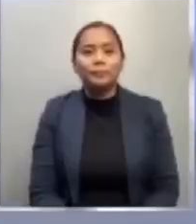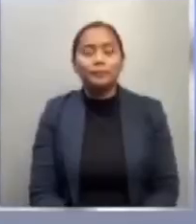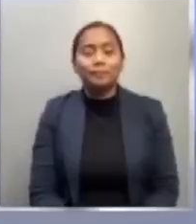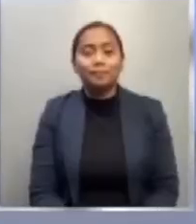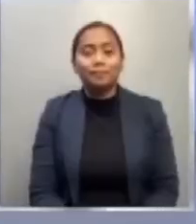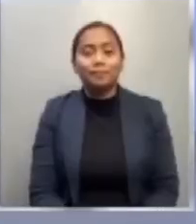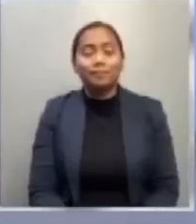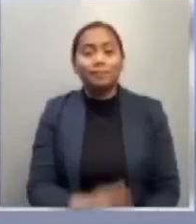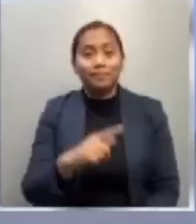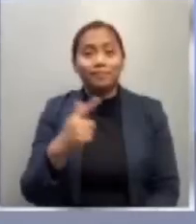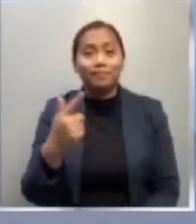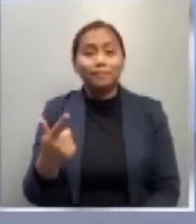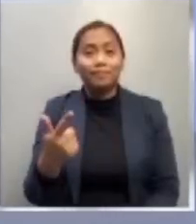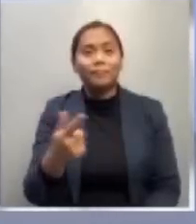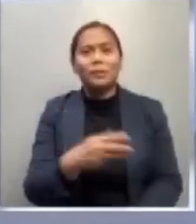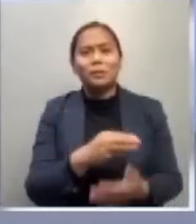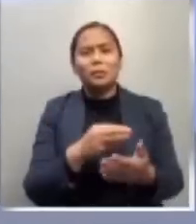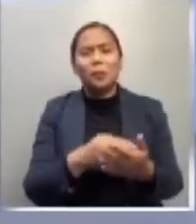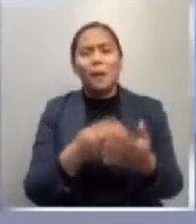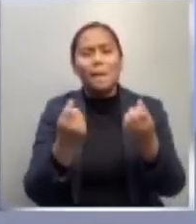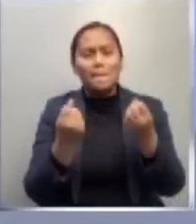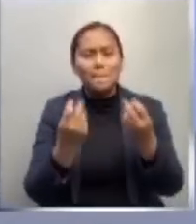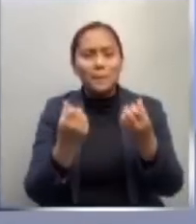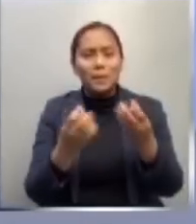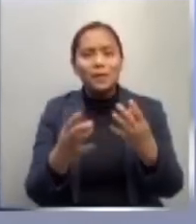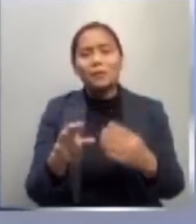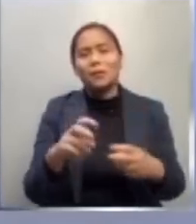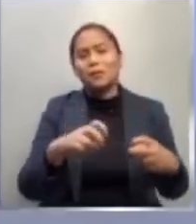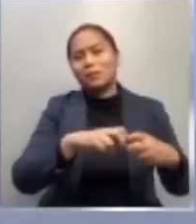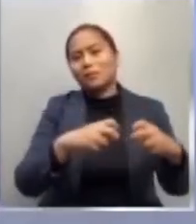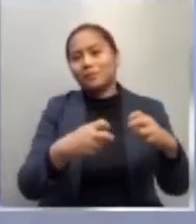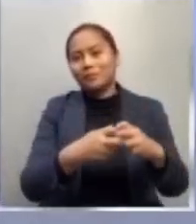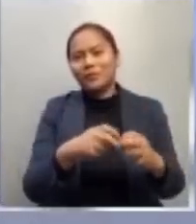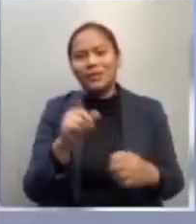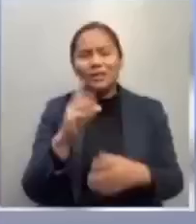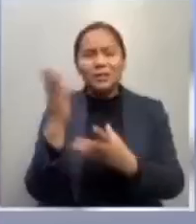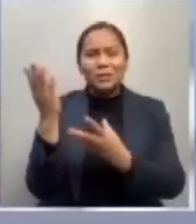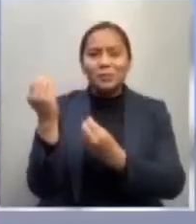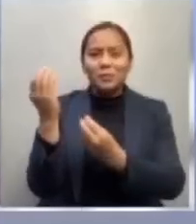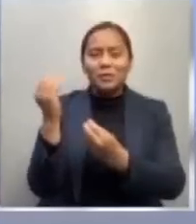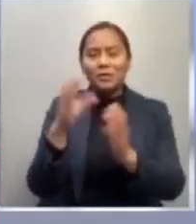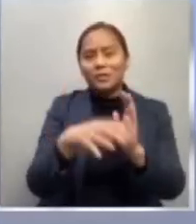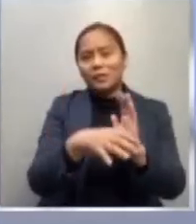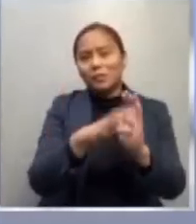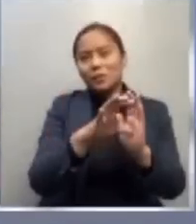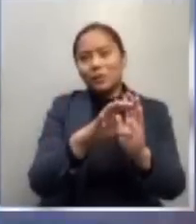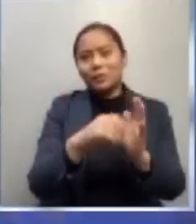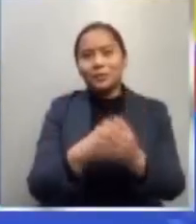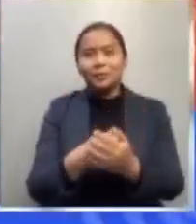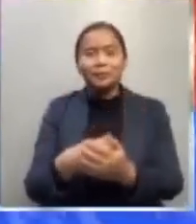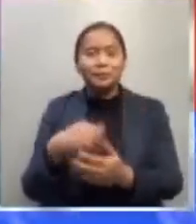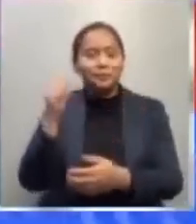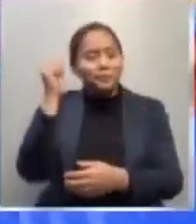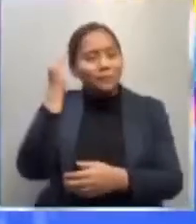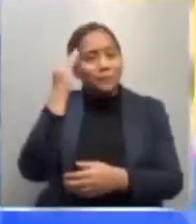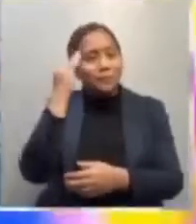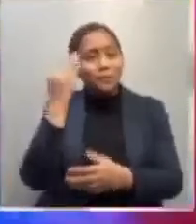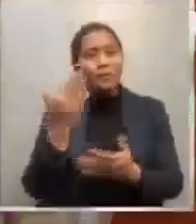Sa gitna po ng napakaraming aberya, ano kayang latest sa COMELEC? Alamin po natin yan live mula kay Tina Panginiban